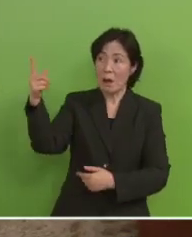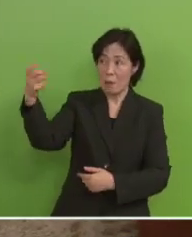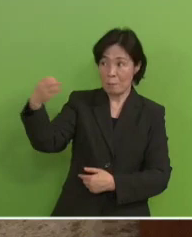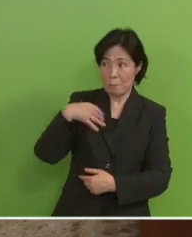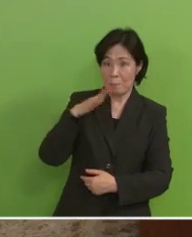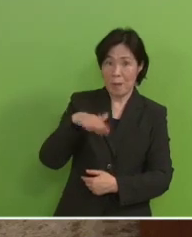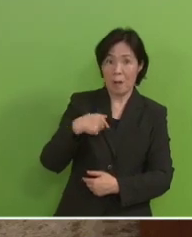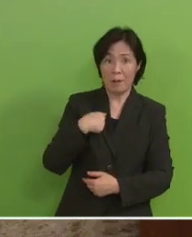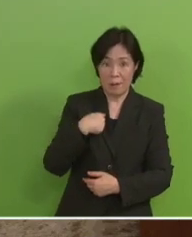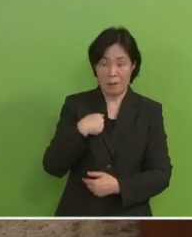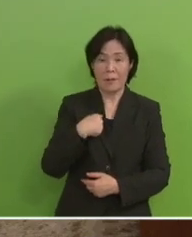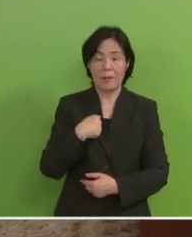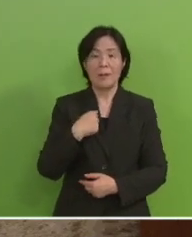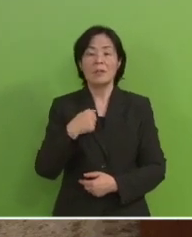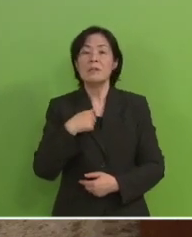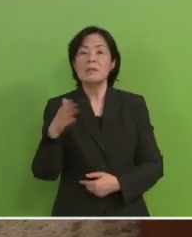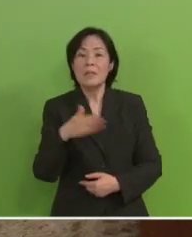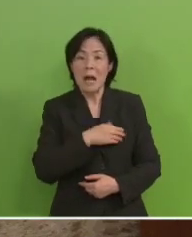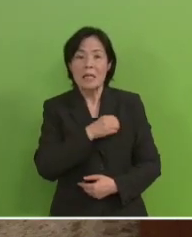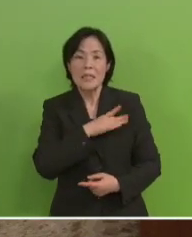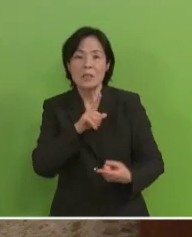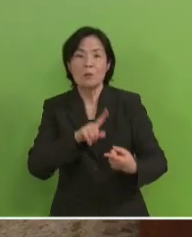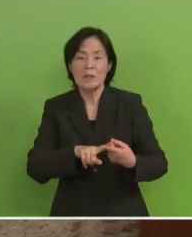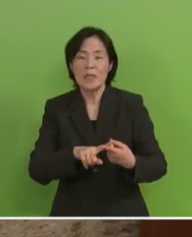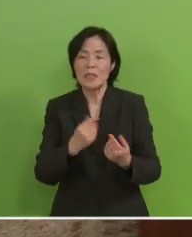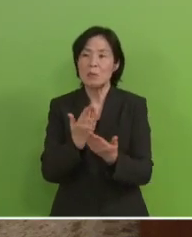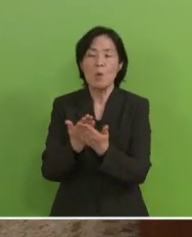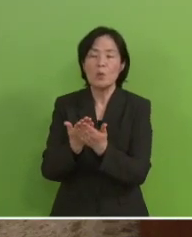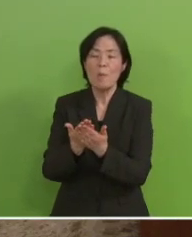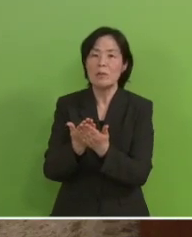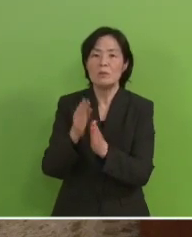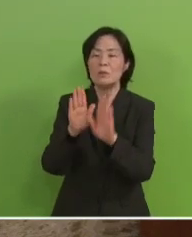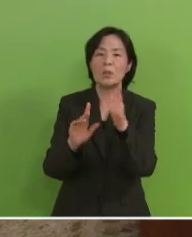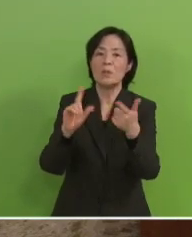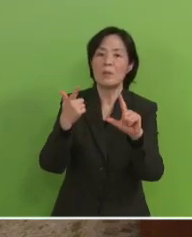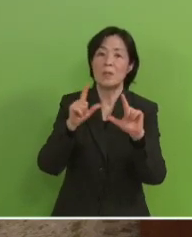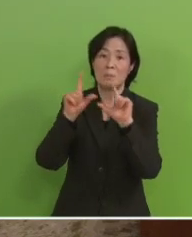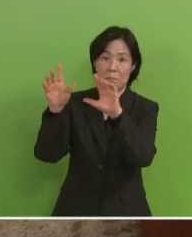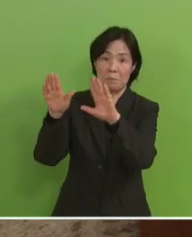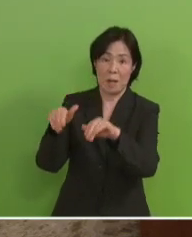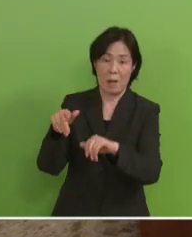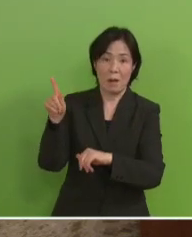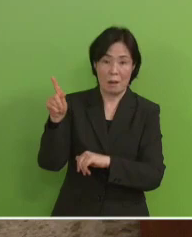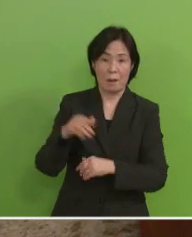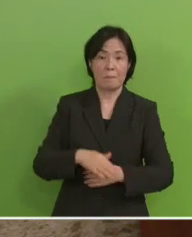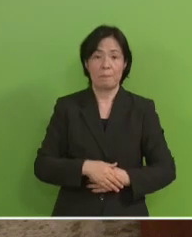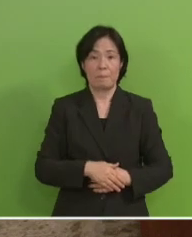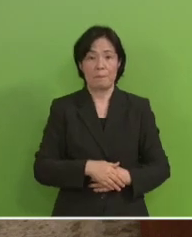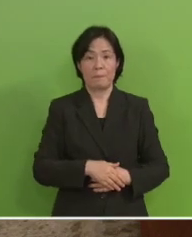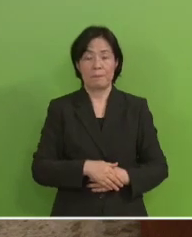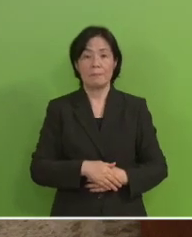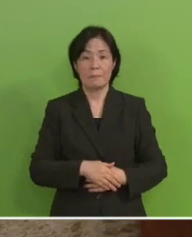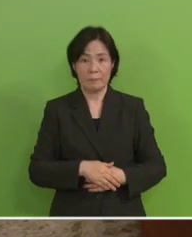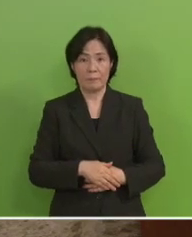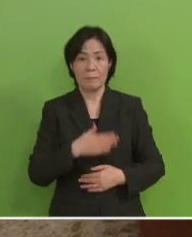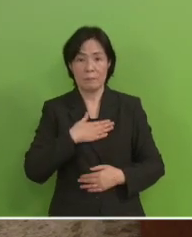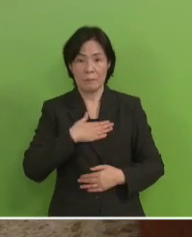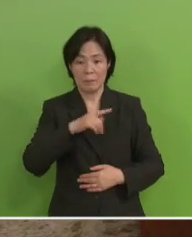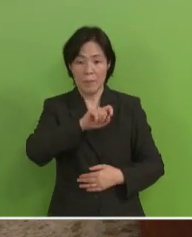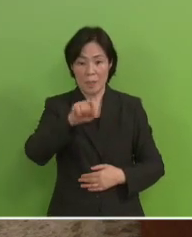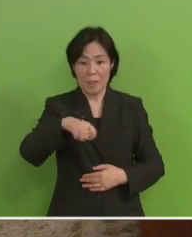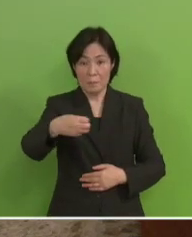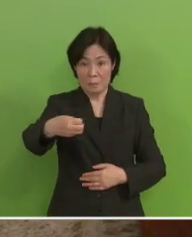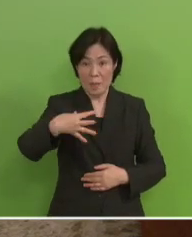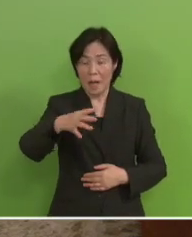てこちらから積極的に求める段階ではないということを回答しております問い合わせ方の一